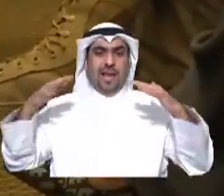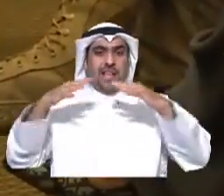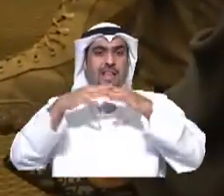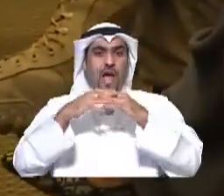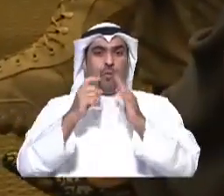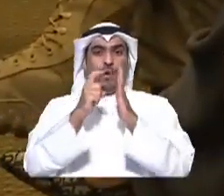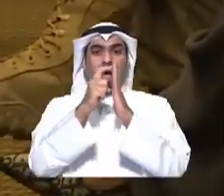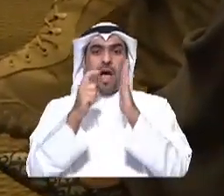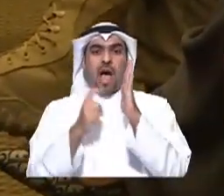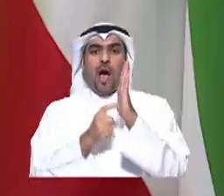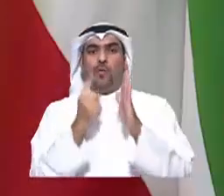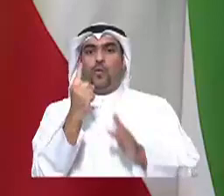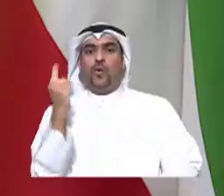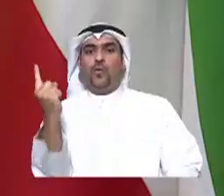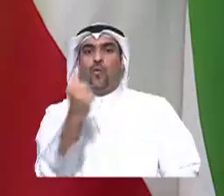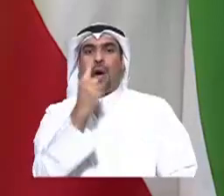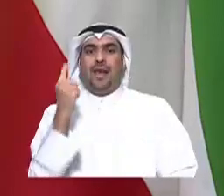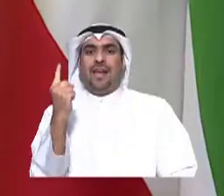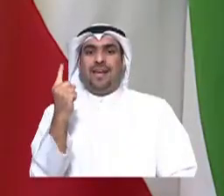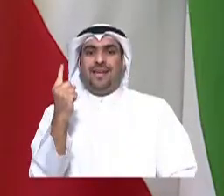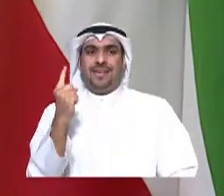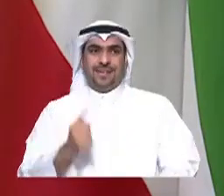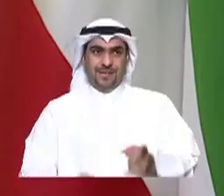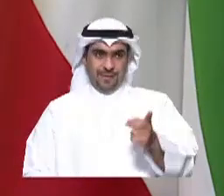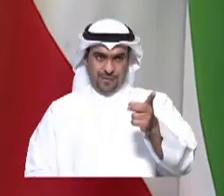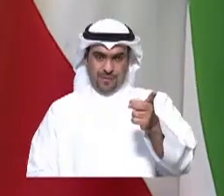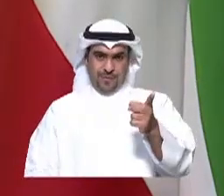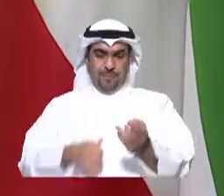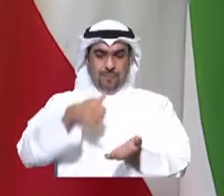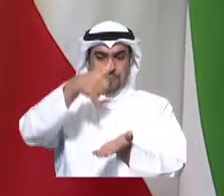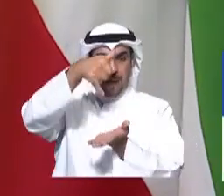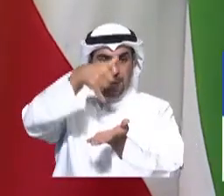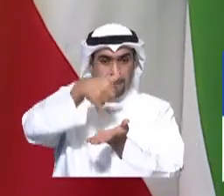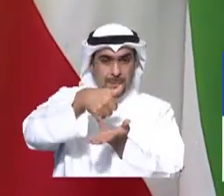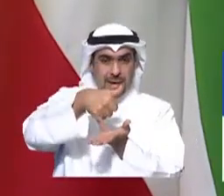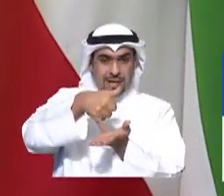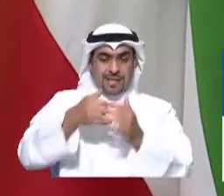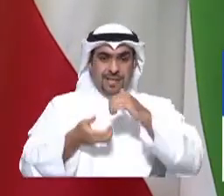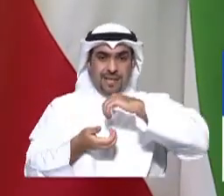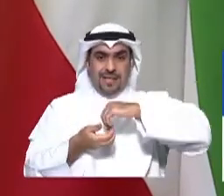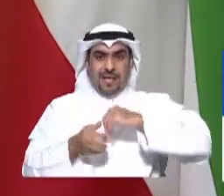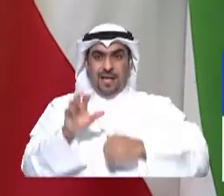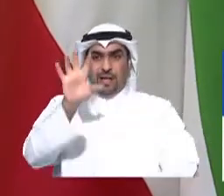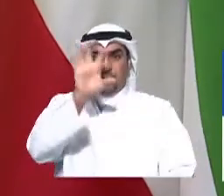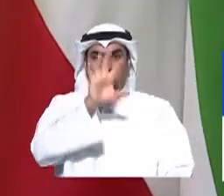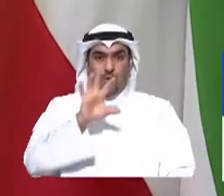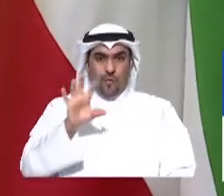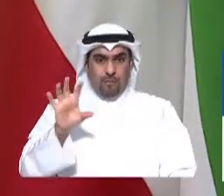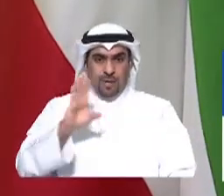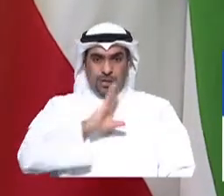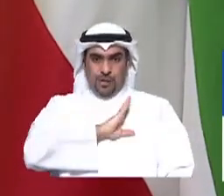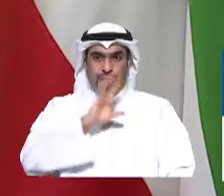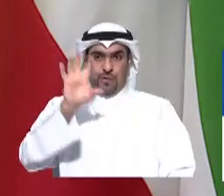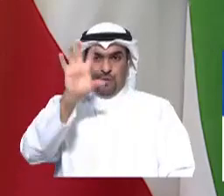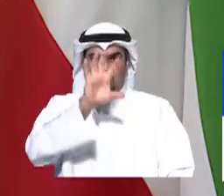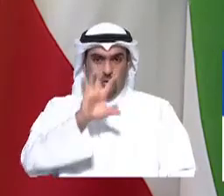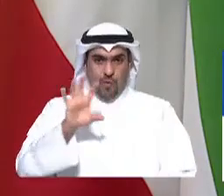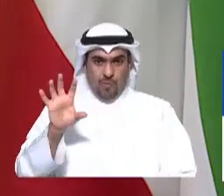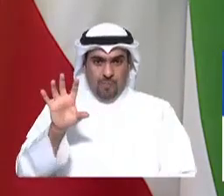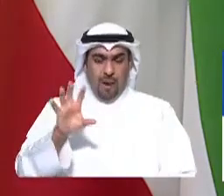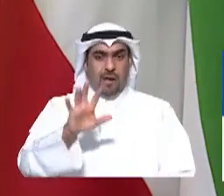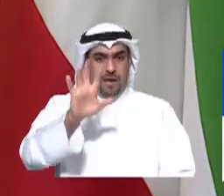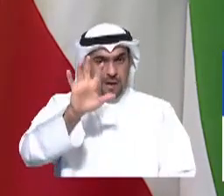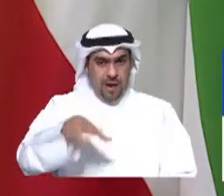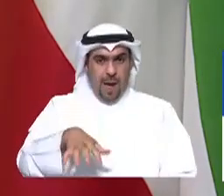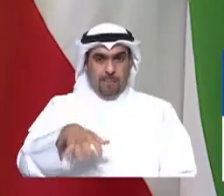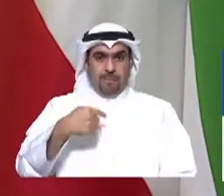والإنساني. فيما يخص المركز، نعم، من يدير المركز الإقليمي لحلف شمال الأطلسي فنحن كوادر